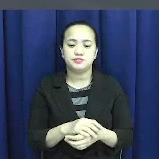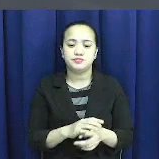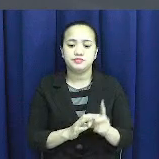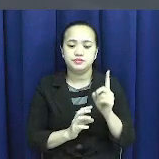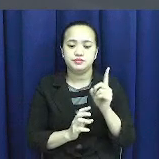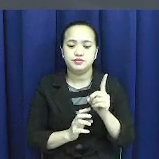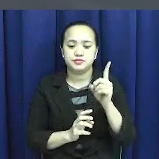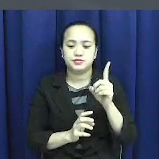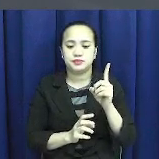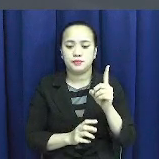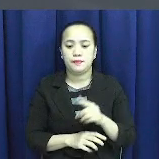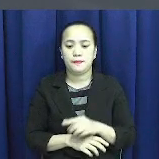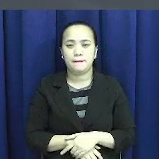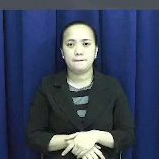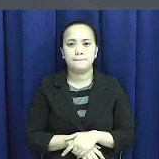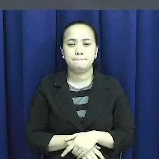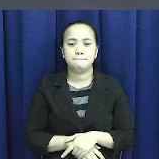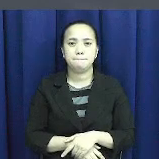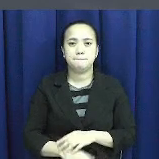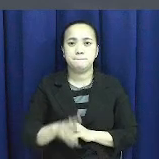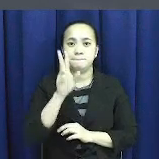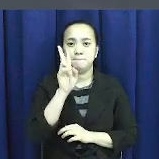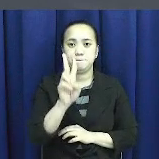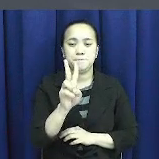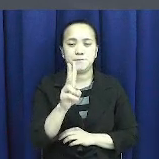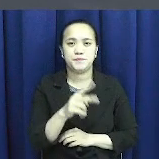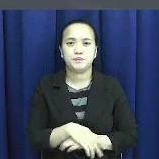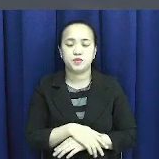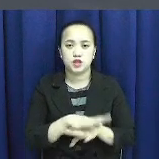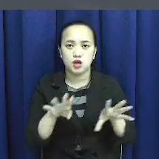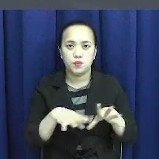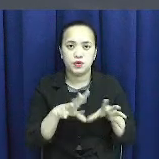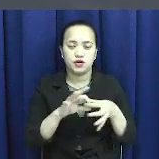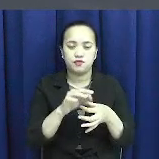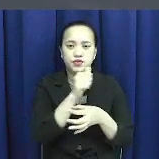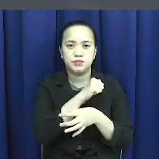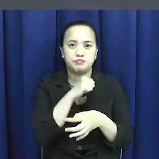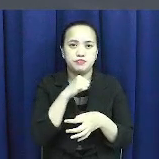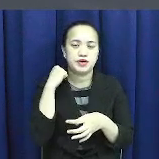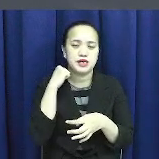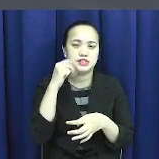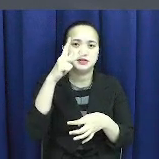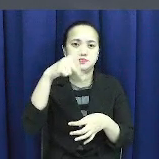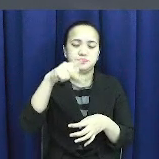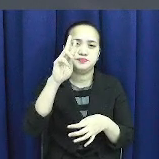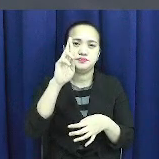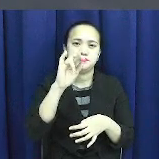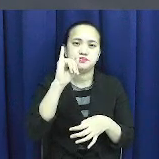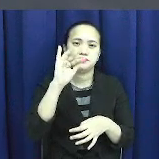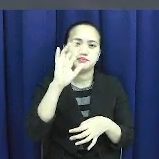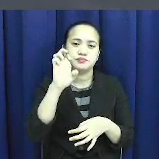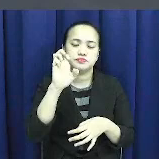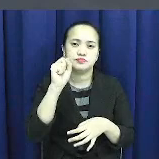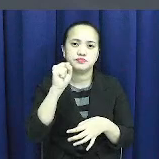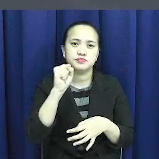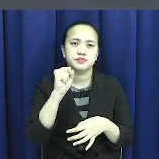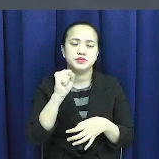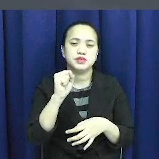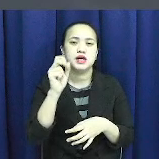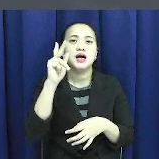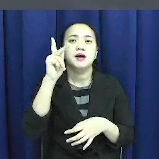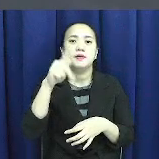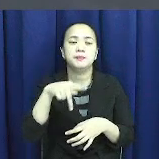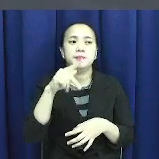11. Pangalawa po na trabaho po ng priest. A priest is a human